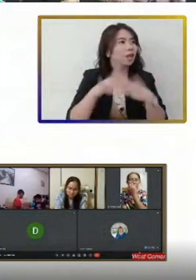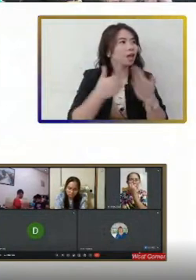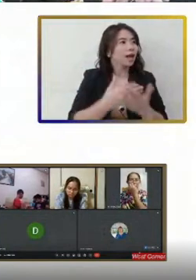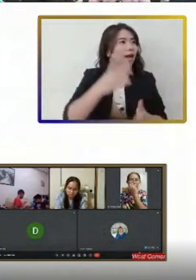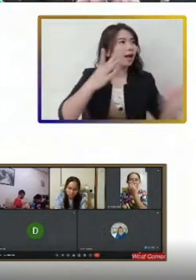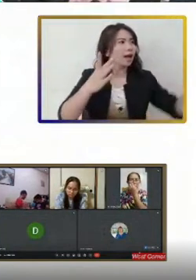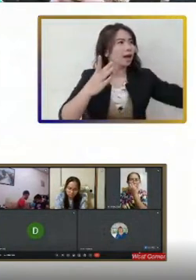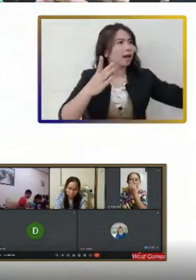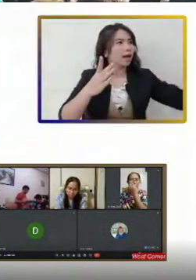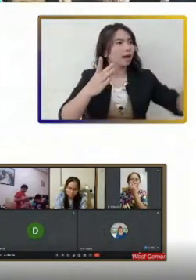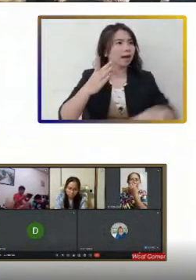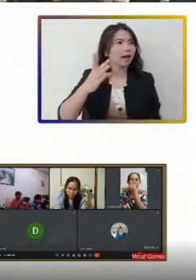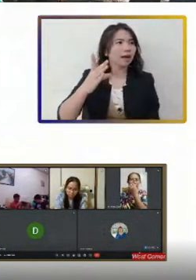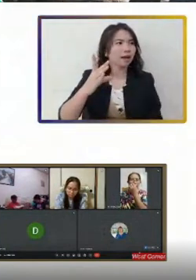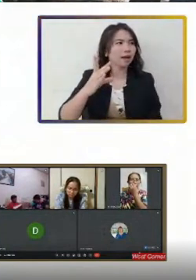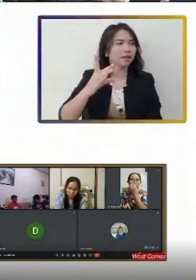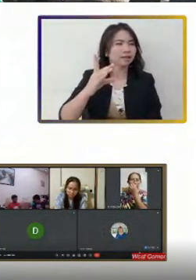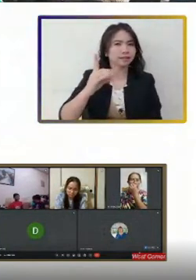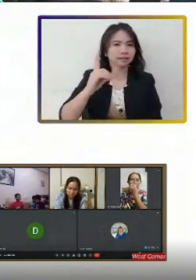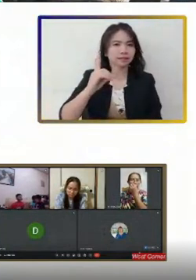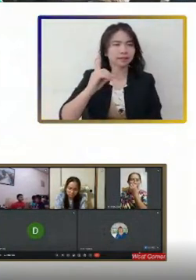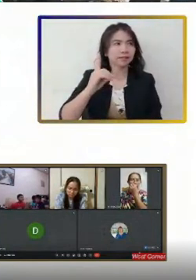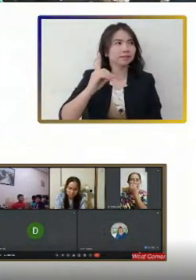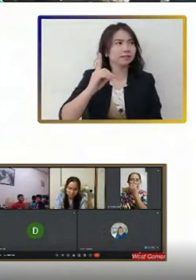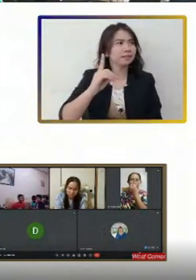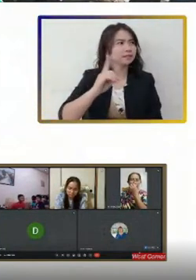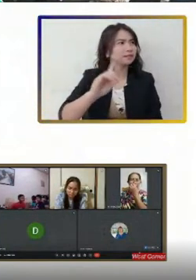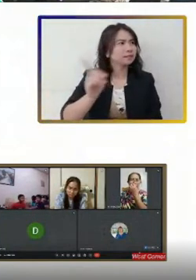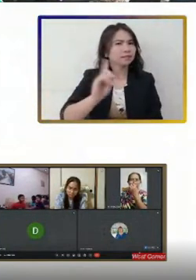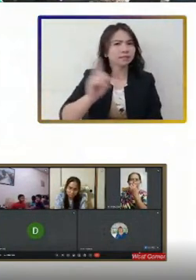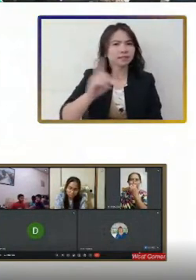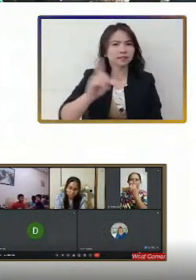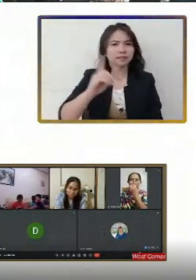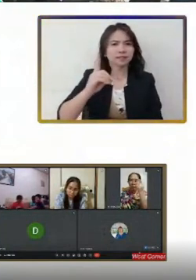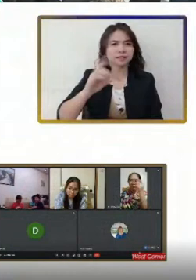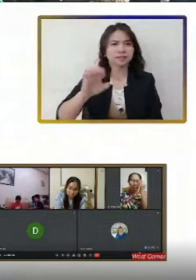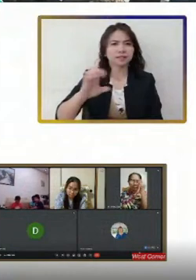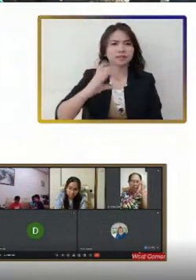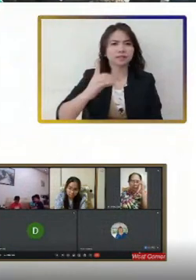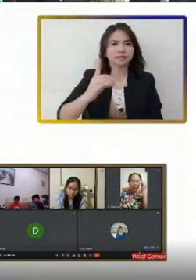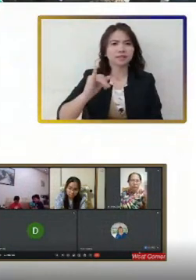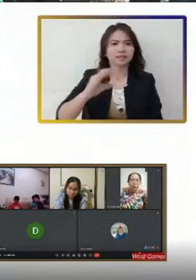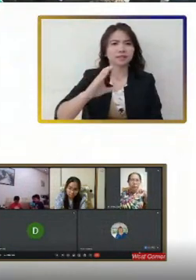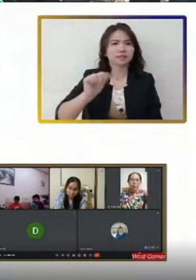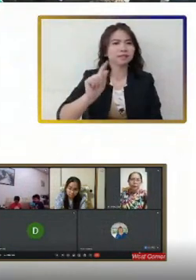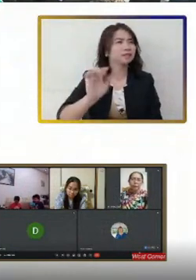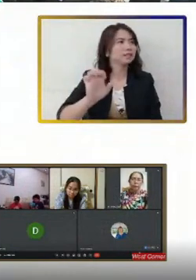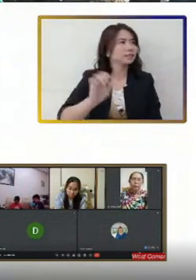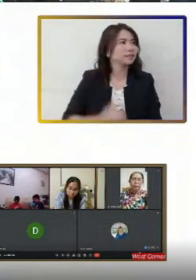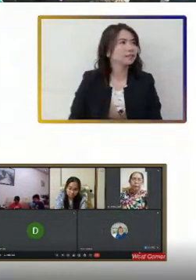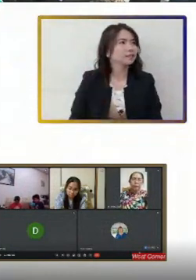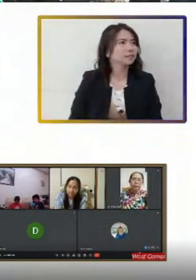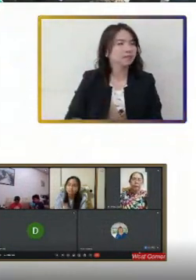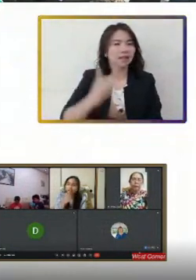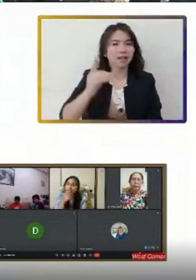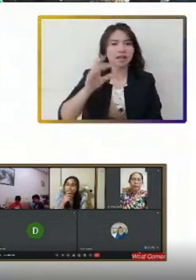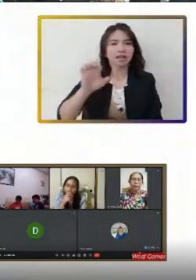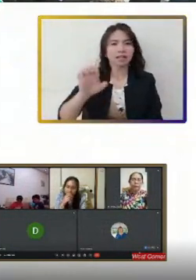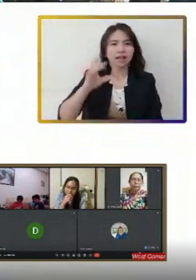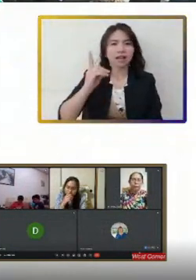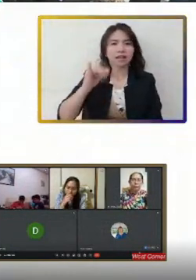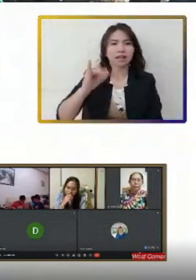Panginoon. Siya si Rainiel, yan ba? Yeah, amen. At alam nyo nung araw,